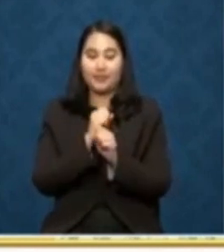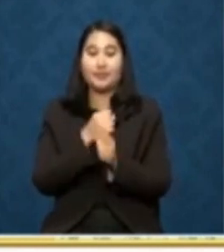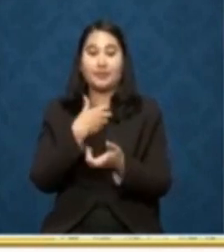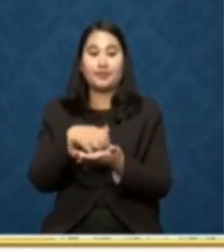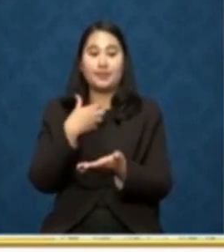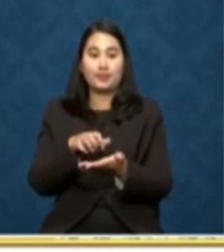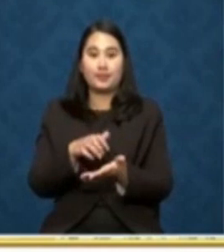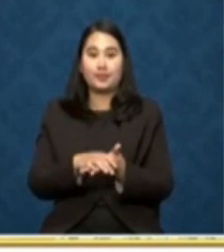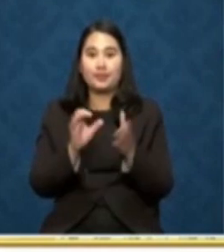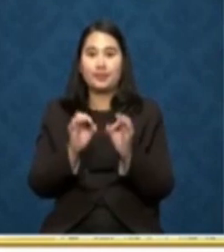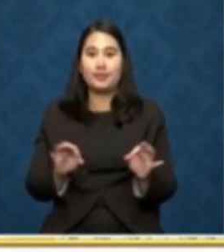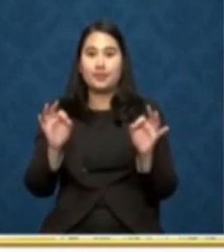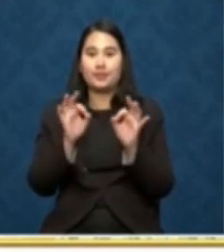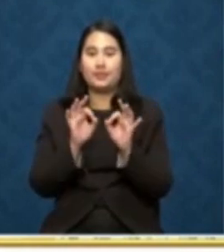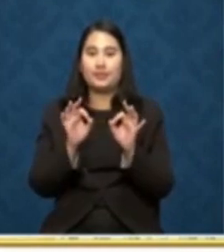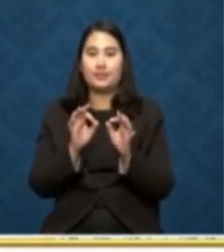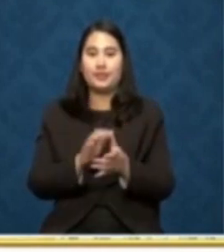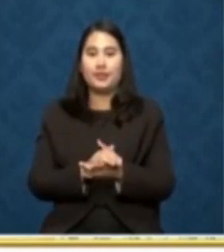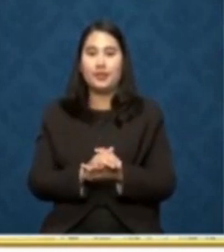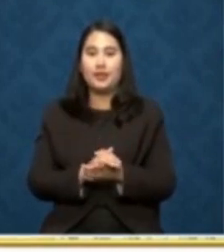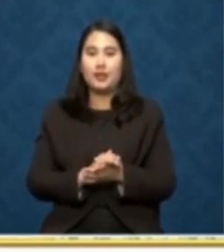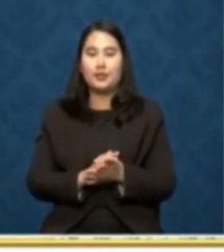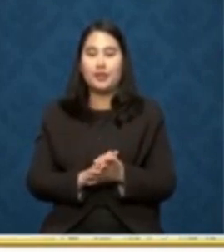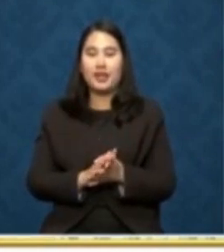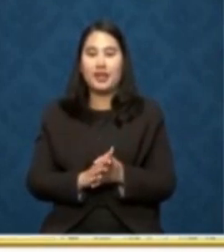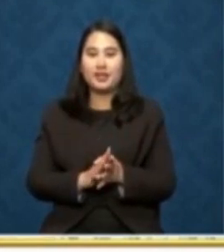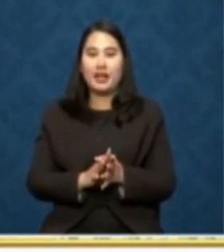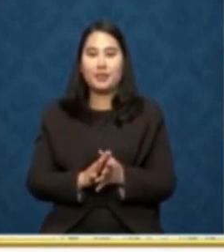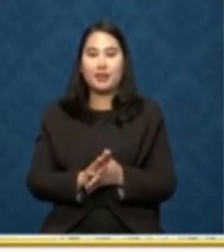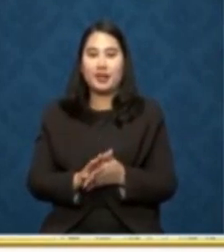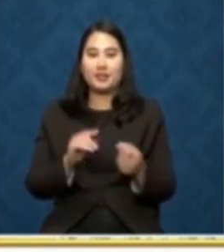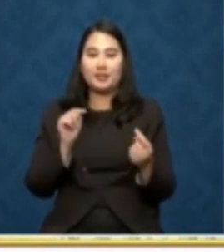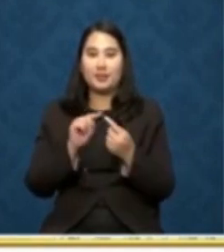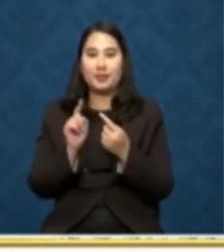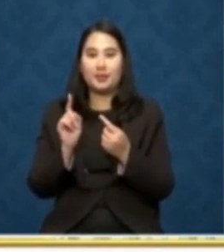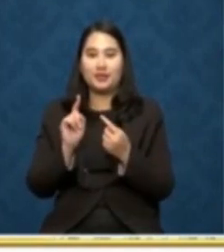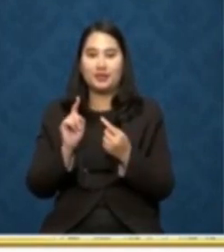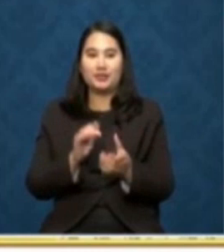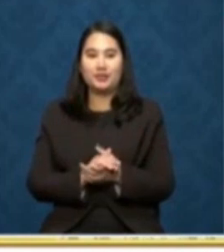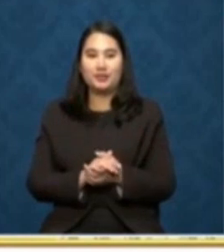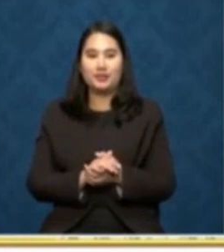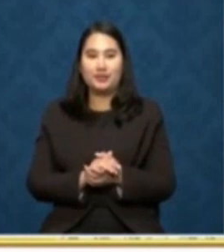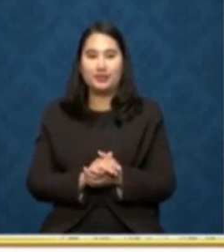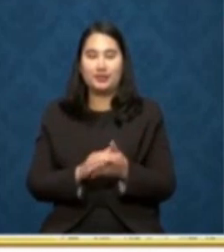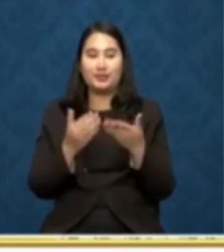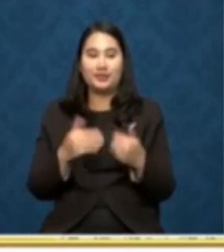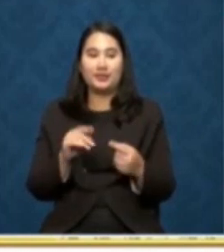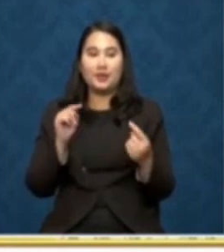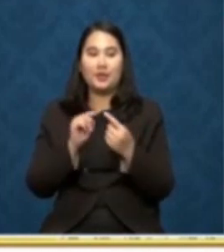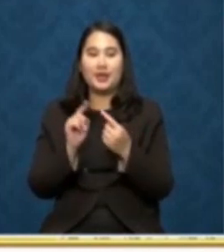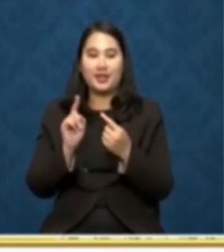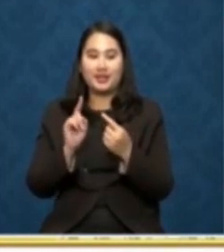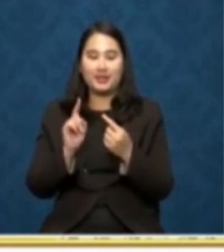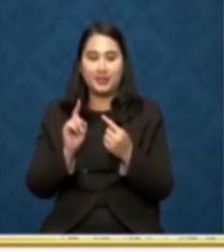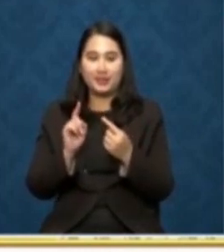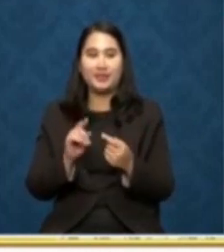ถือได้ว่าเป็หลกมยสำคัญของกระบวนกสัติภาพนะครับแต่ดเหือนวจะเป็ทรบรู้กนน้อยมากในรฐษฐาแห่ง